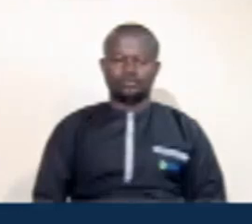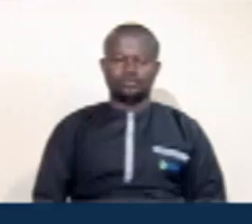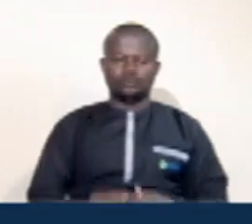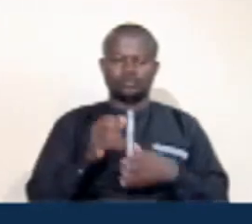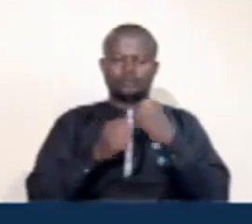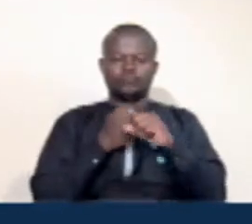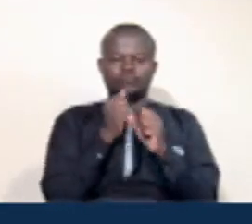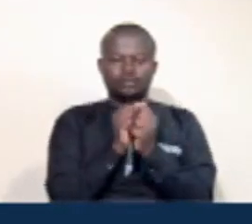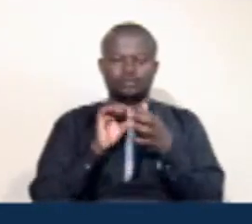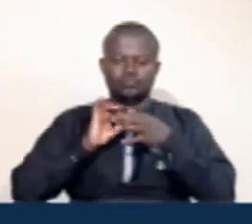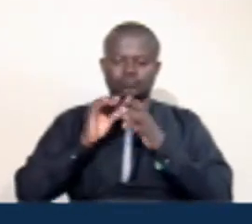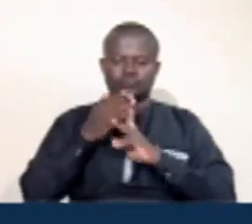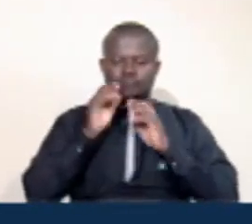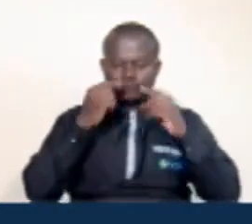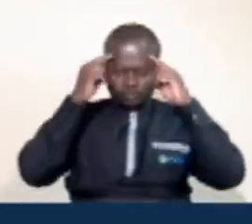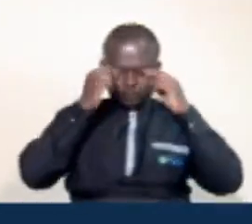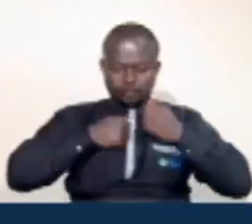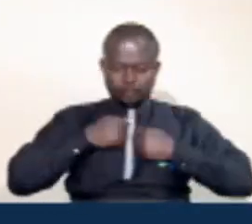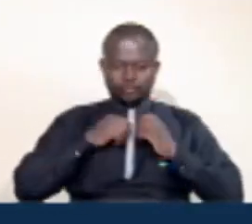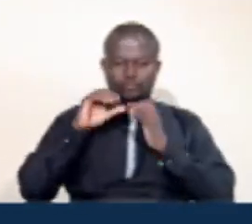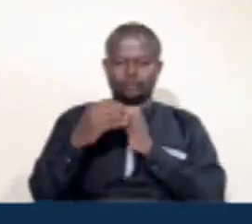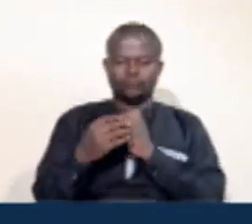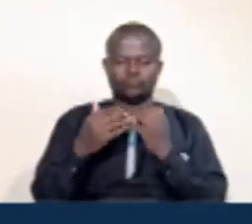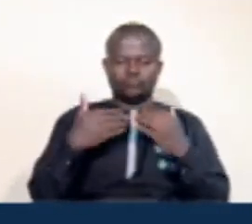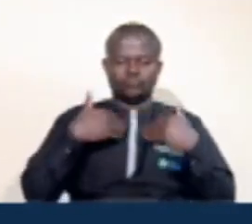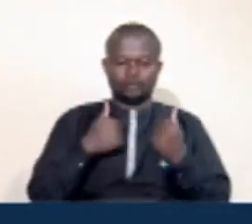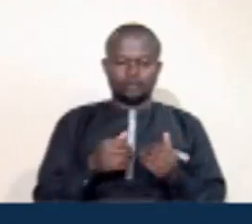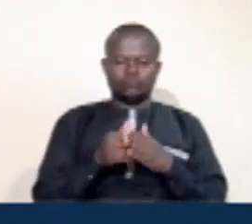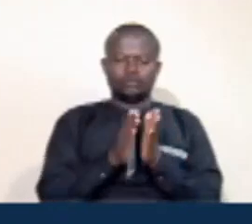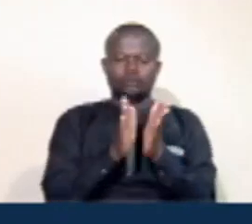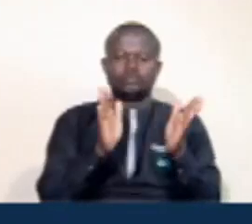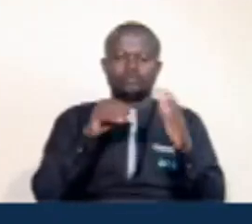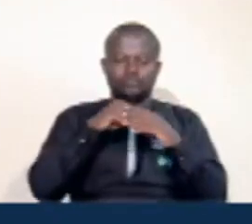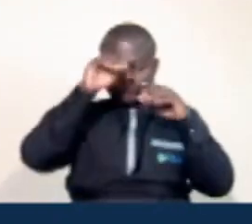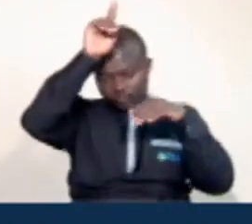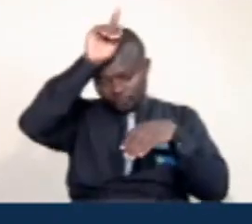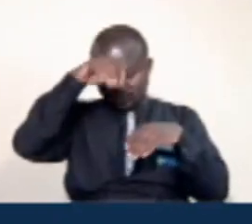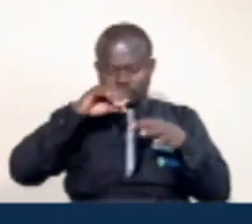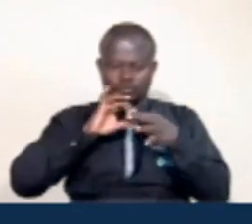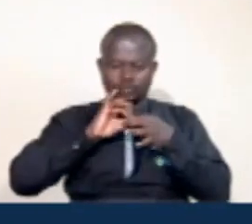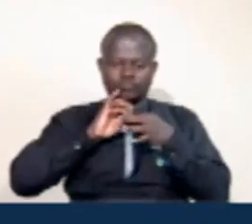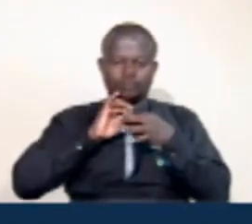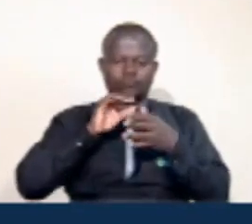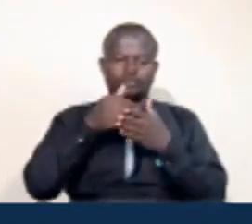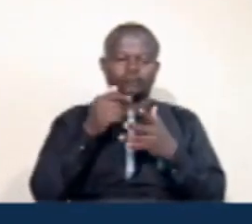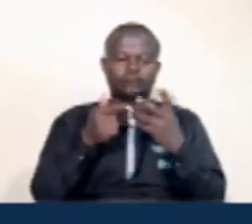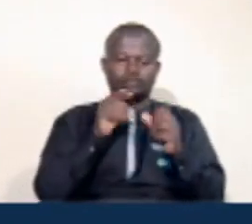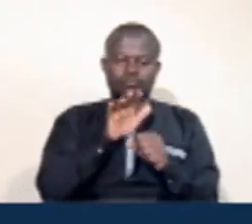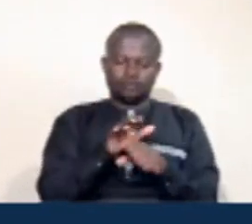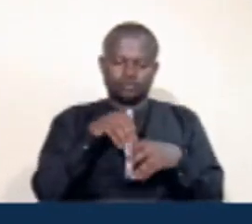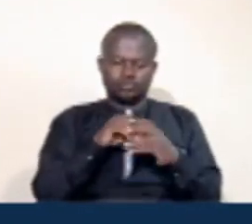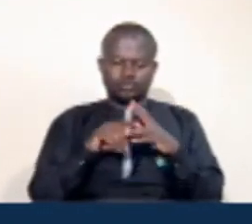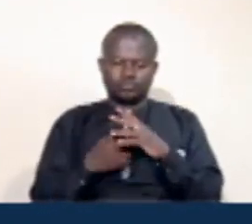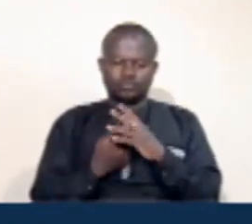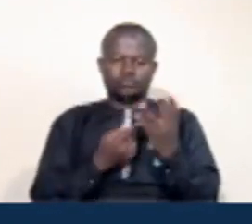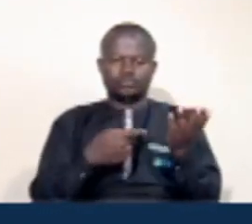Imyaka ibaye 10 y'ubufatanye hagati ya Kaminuza y'u Rwanda ishami ry'ubuvuzi n'ubuzima rusange na Kaminuza ya Hamburg mu Budage, aho ubufatanye bwageze kuri byinshi birimo